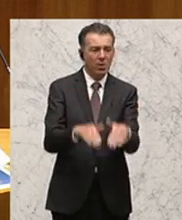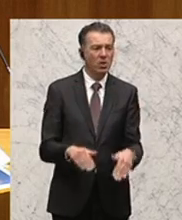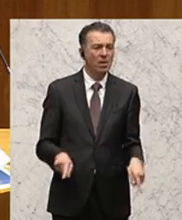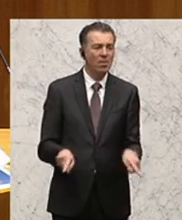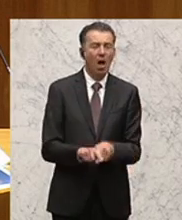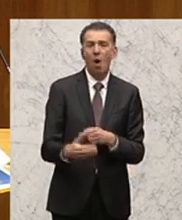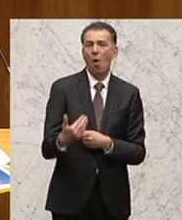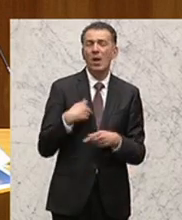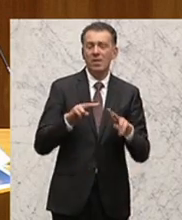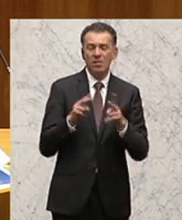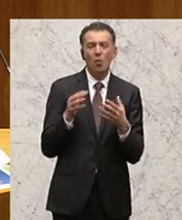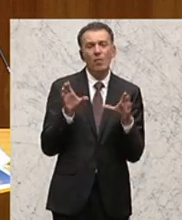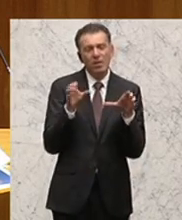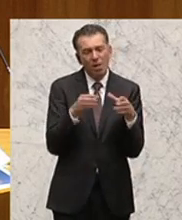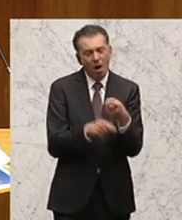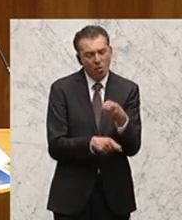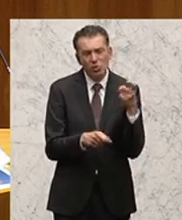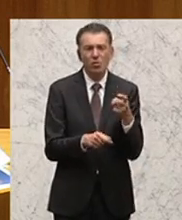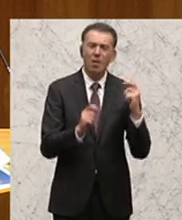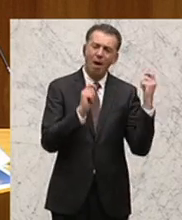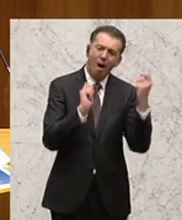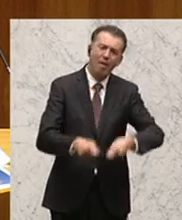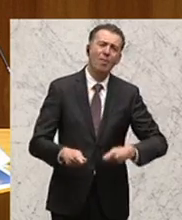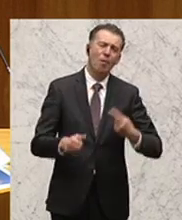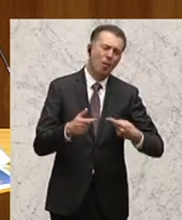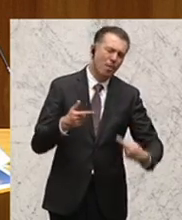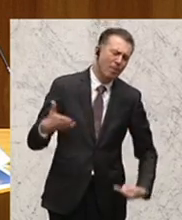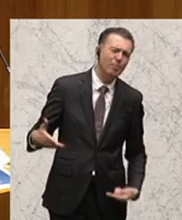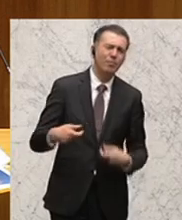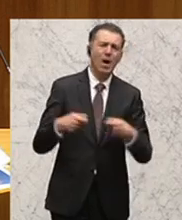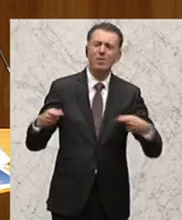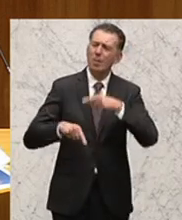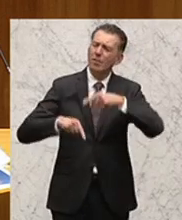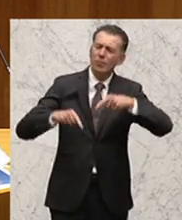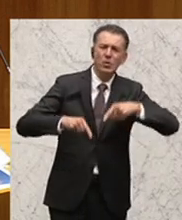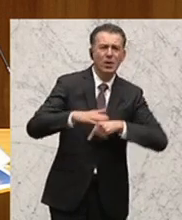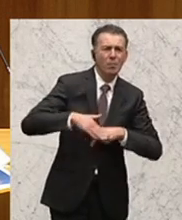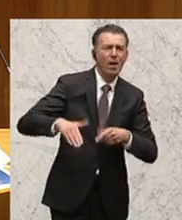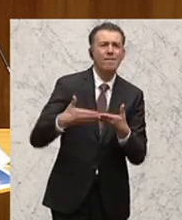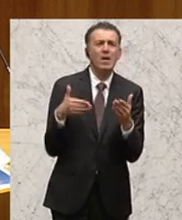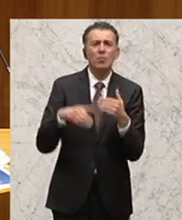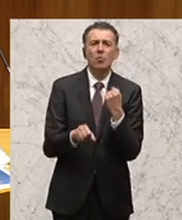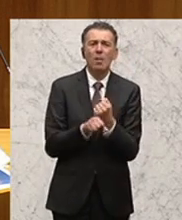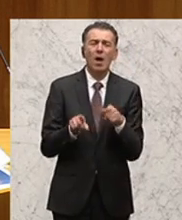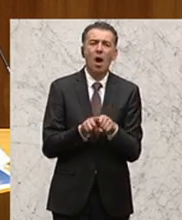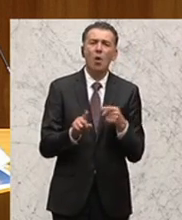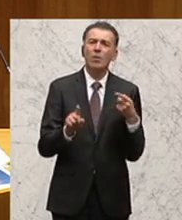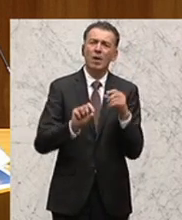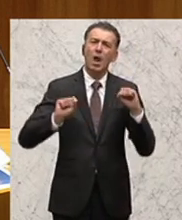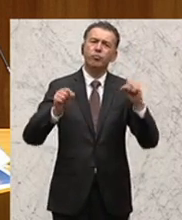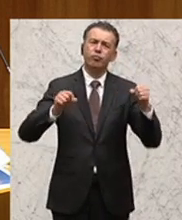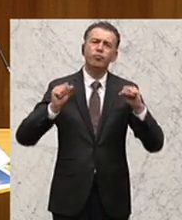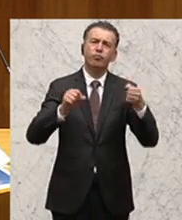letzten Umweltausschuss einen umfassenden Antrag gestellt mit Maßnahmen in allen Bereichen, die zu machen wären, um auch ambitionierte Ziele